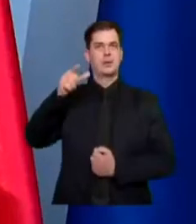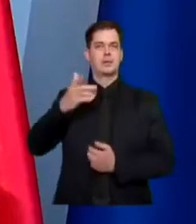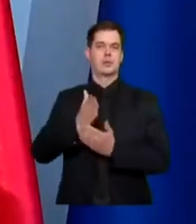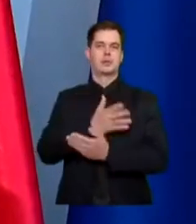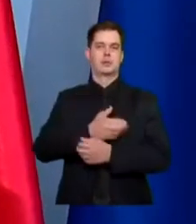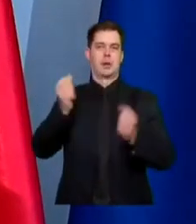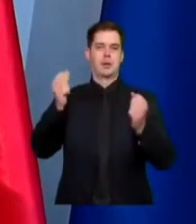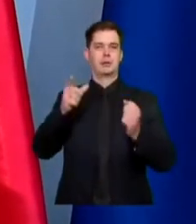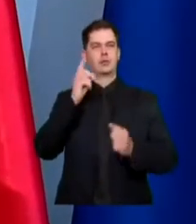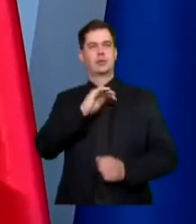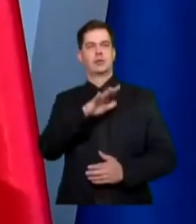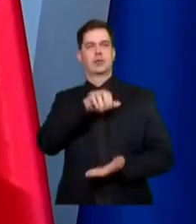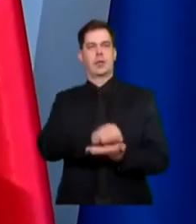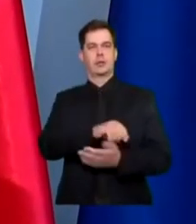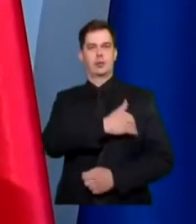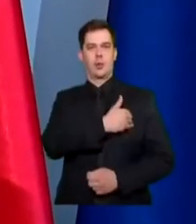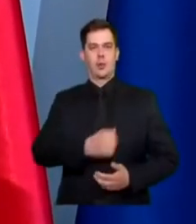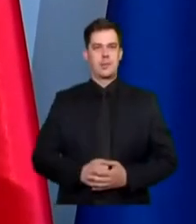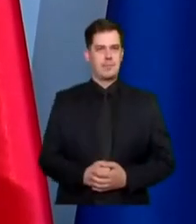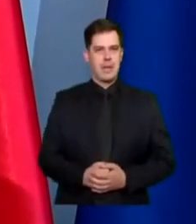kończą swoje zajęcia w szkołach.